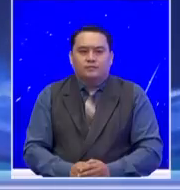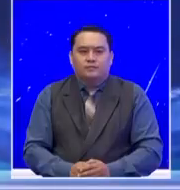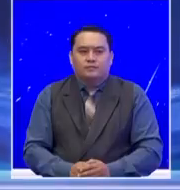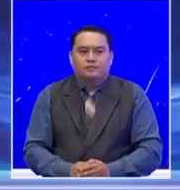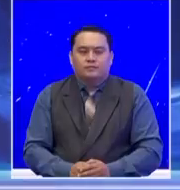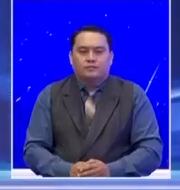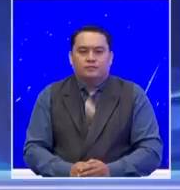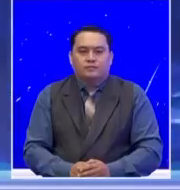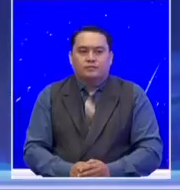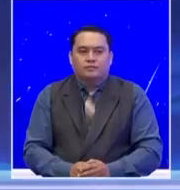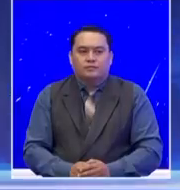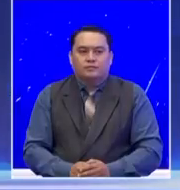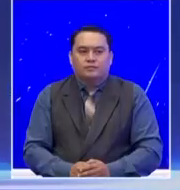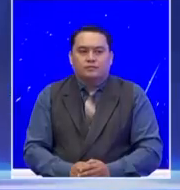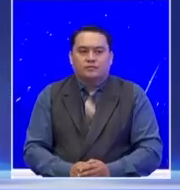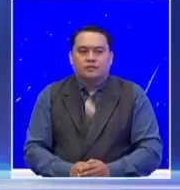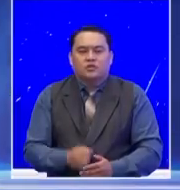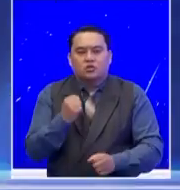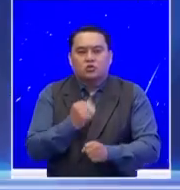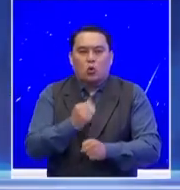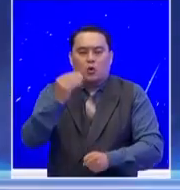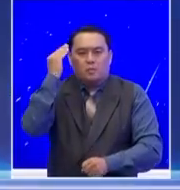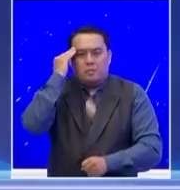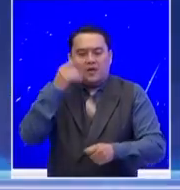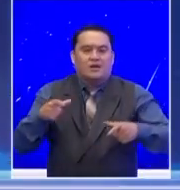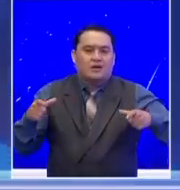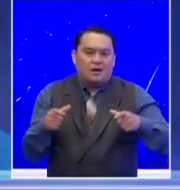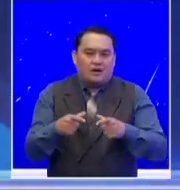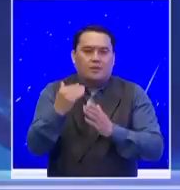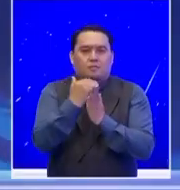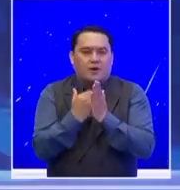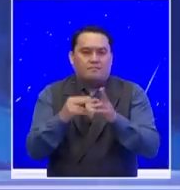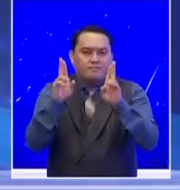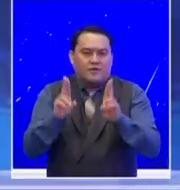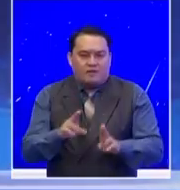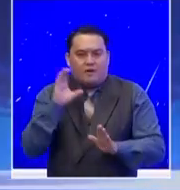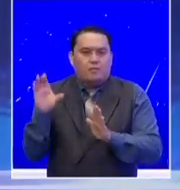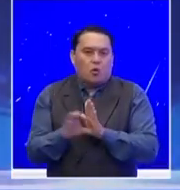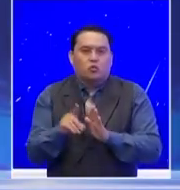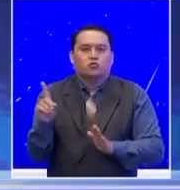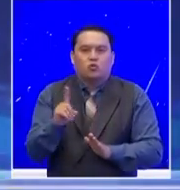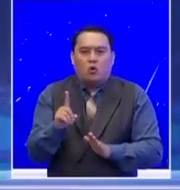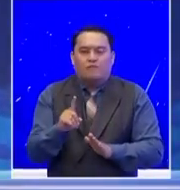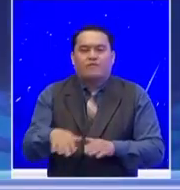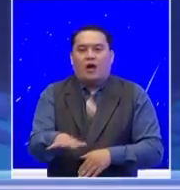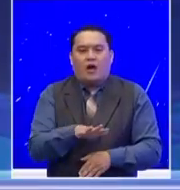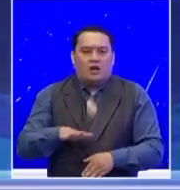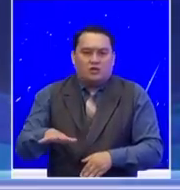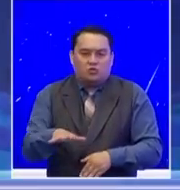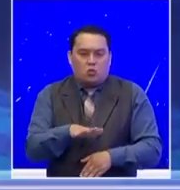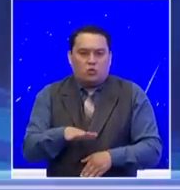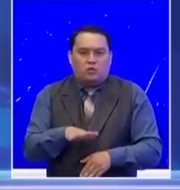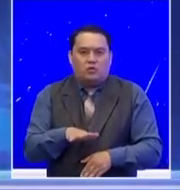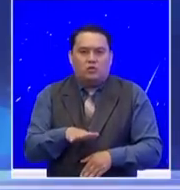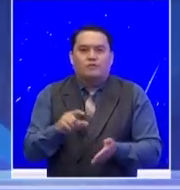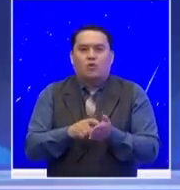Будут объявлены строгие меры карантинного режима. То есть они не то что во двор этого пансионата, даже